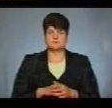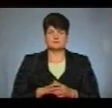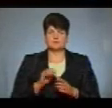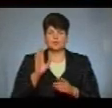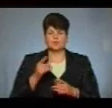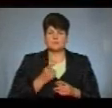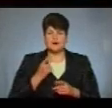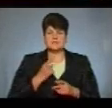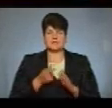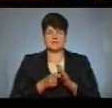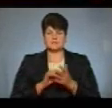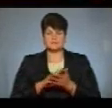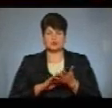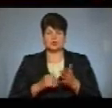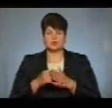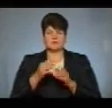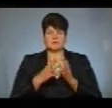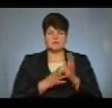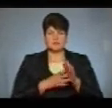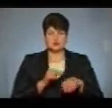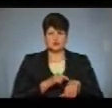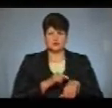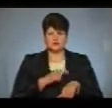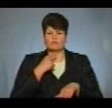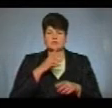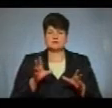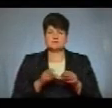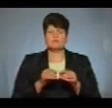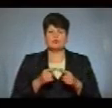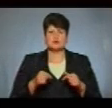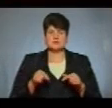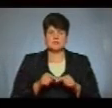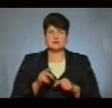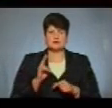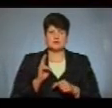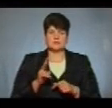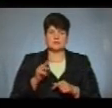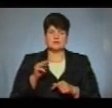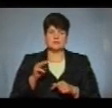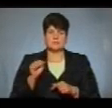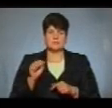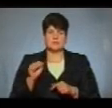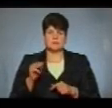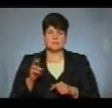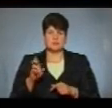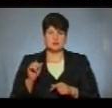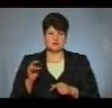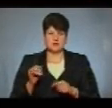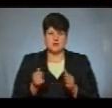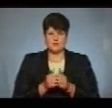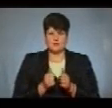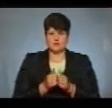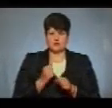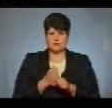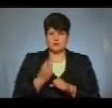Триватимуть майстер-класи до 19-ї години, каже співорганізатор заходу Катерина Подтабачна. А поруч гончарі